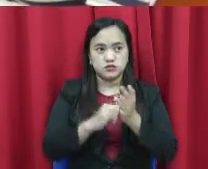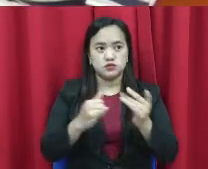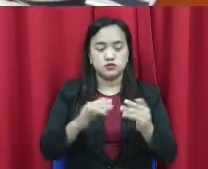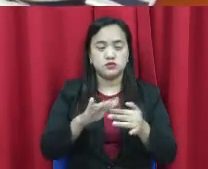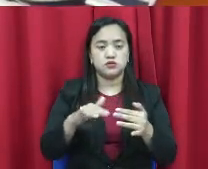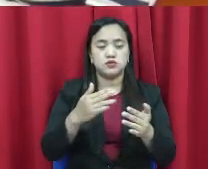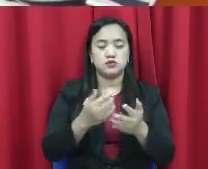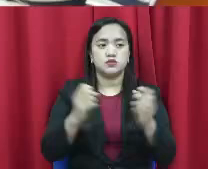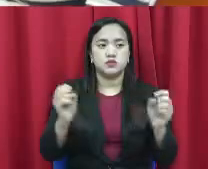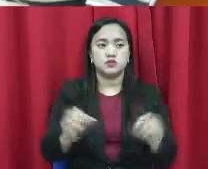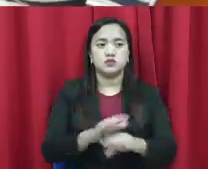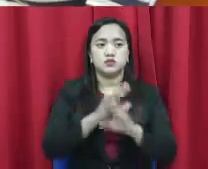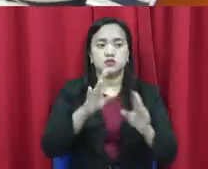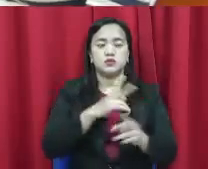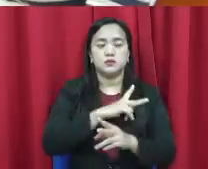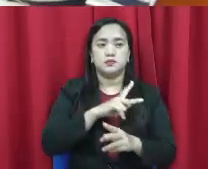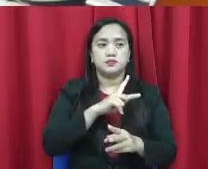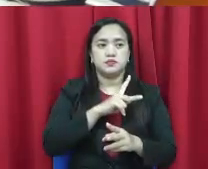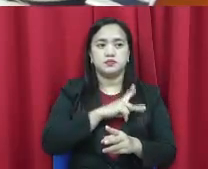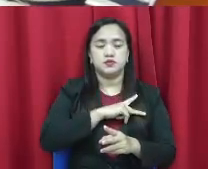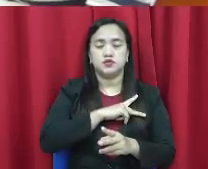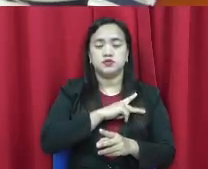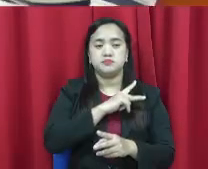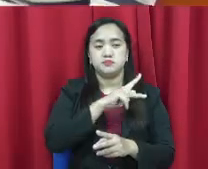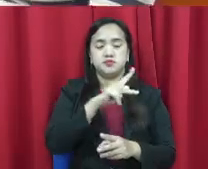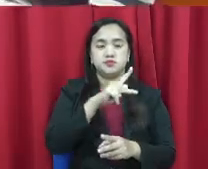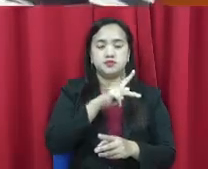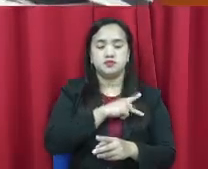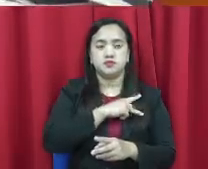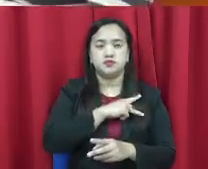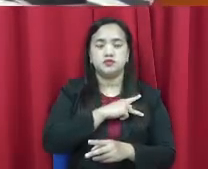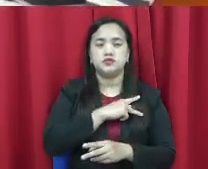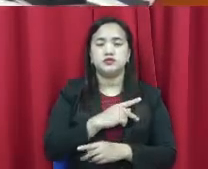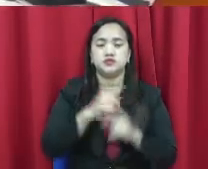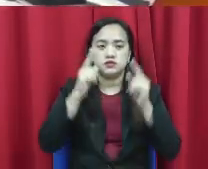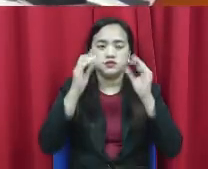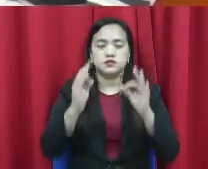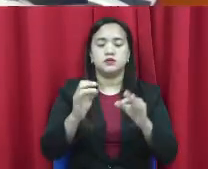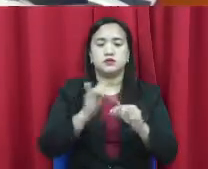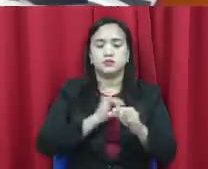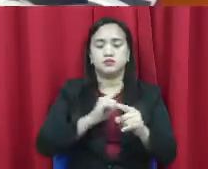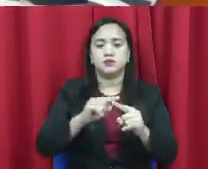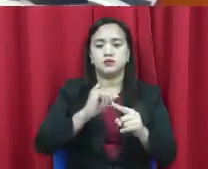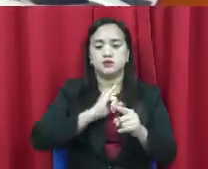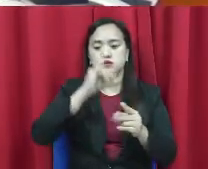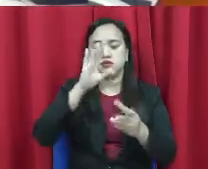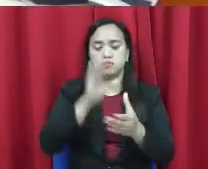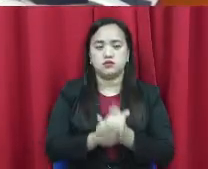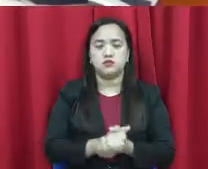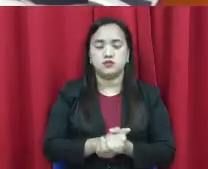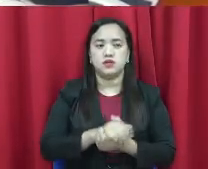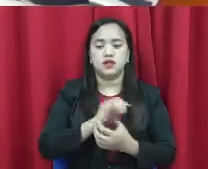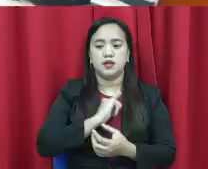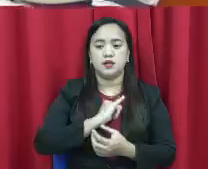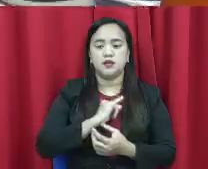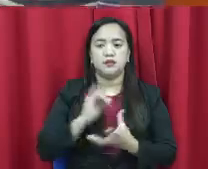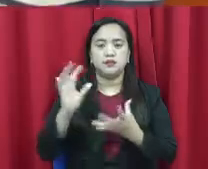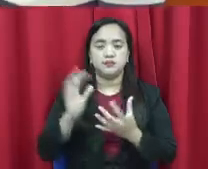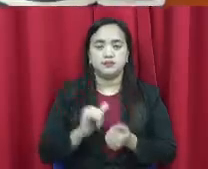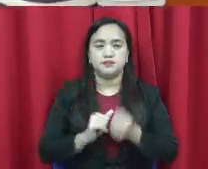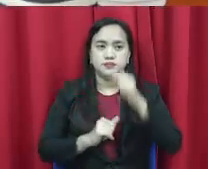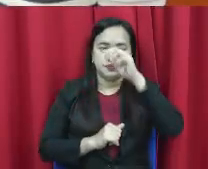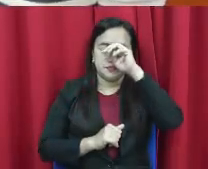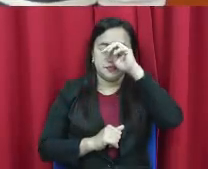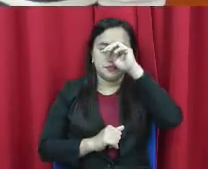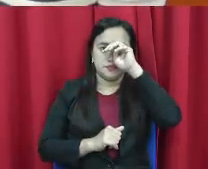yung personal decision po namin This is God's plan Opo Pero naniniwala ako kahit nito talagang ang laging